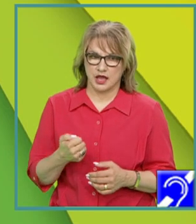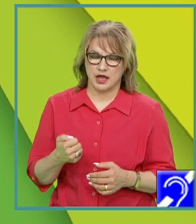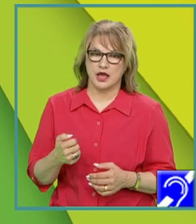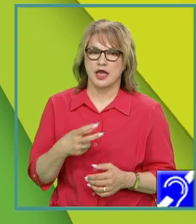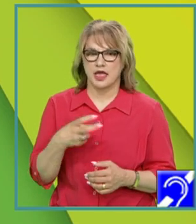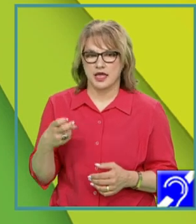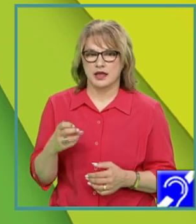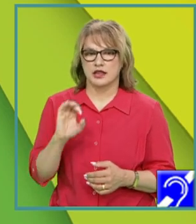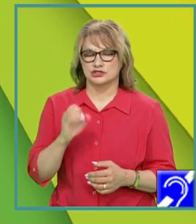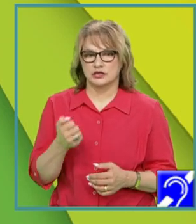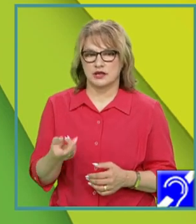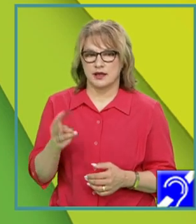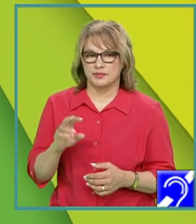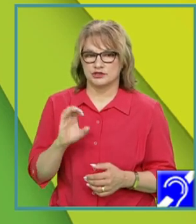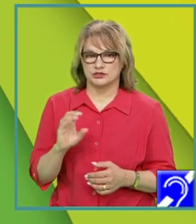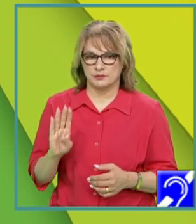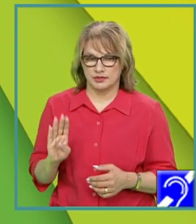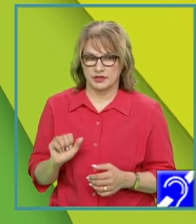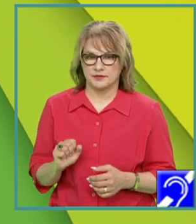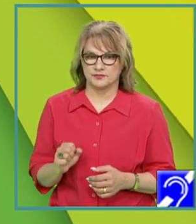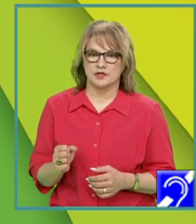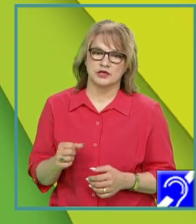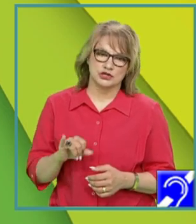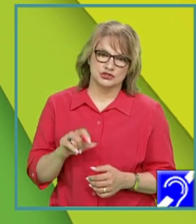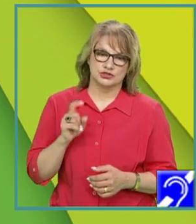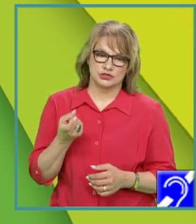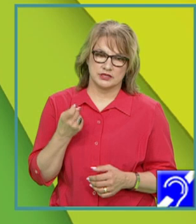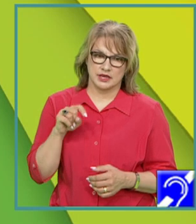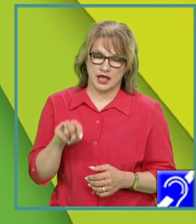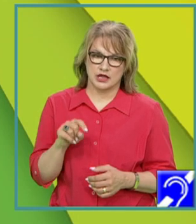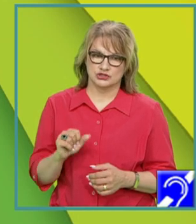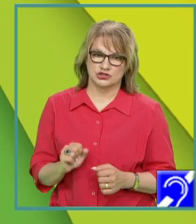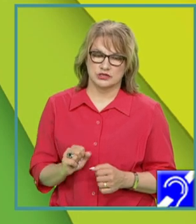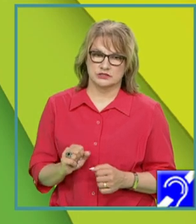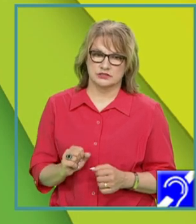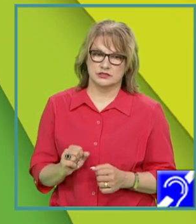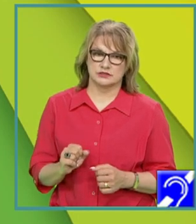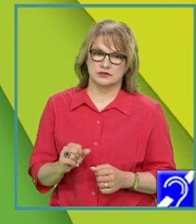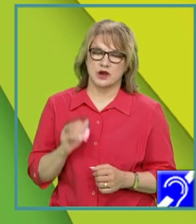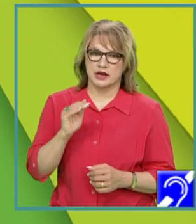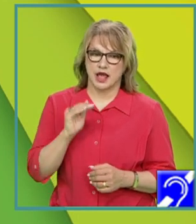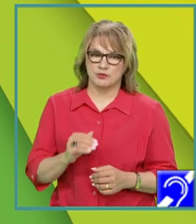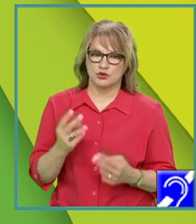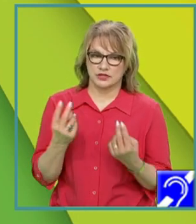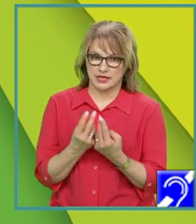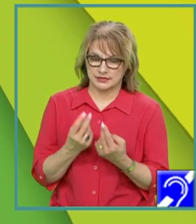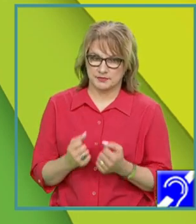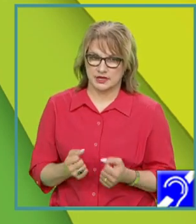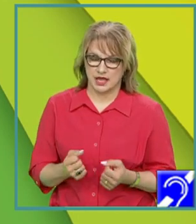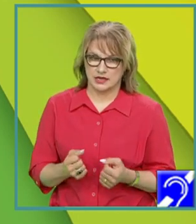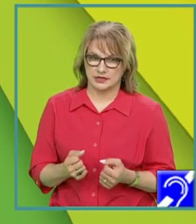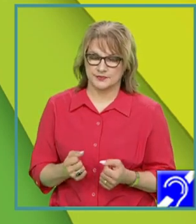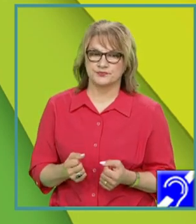egal cu cea a pe CB și din acest raport de asemănare